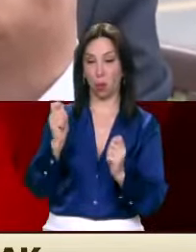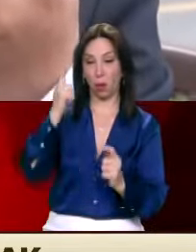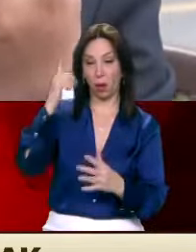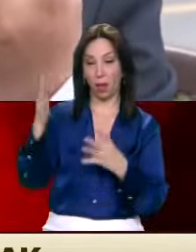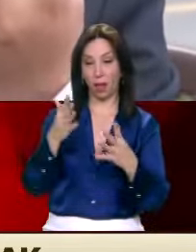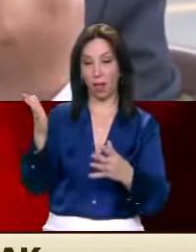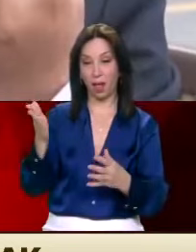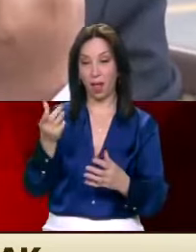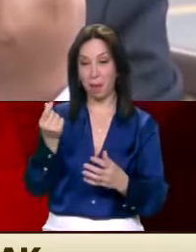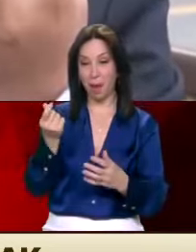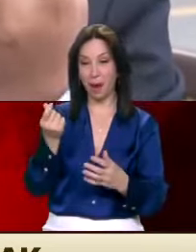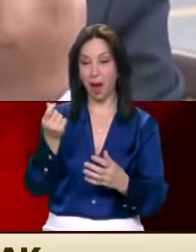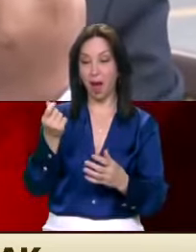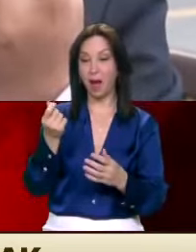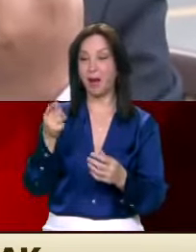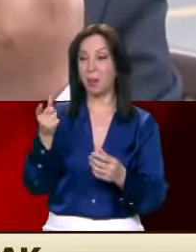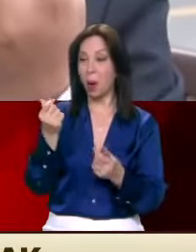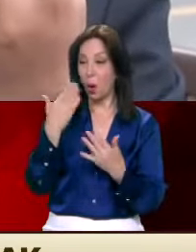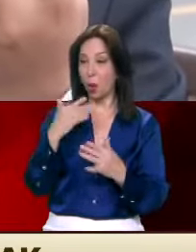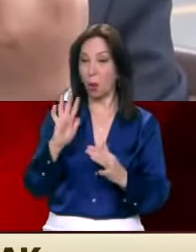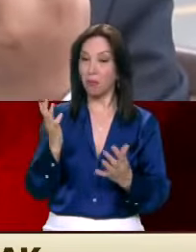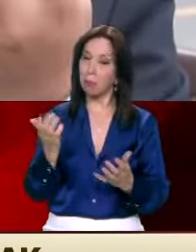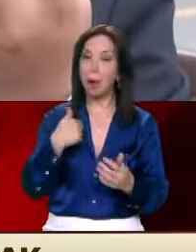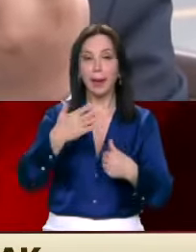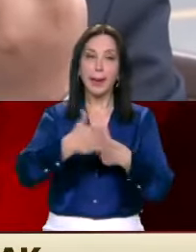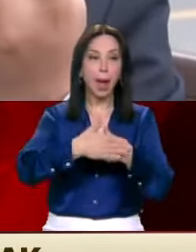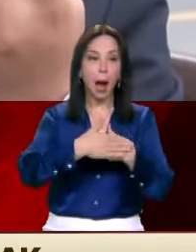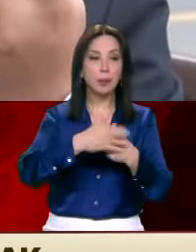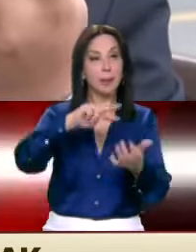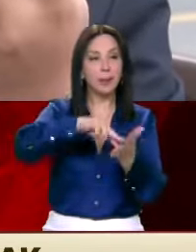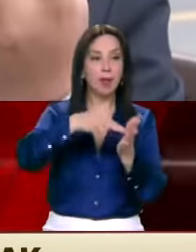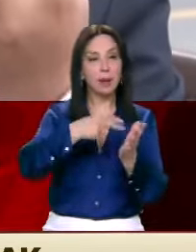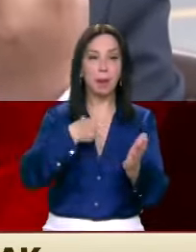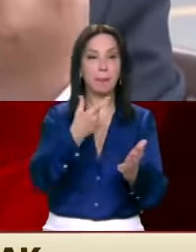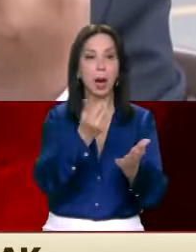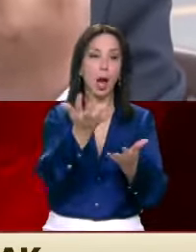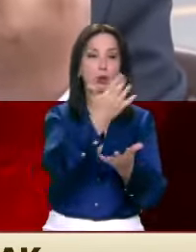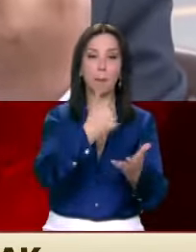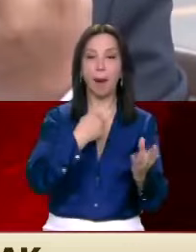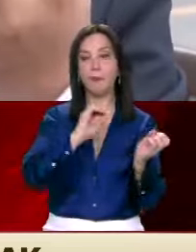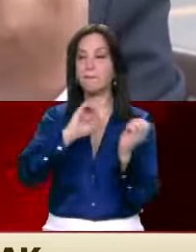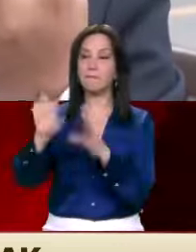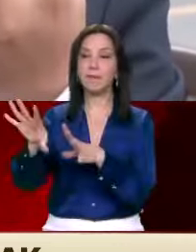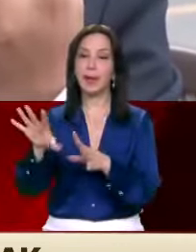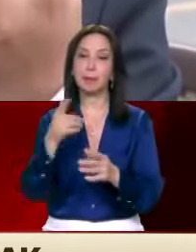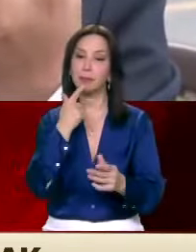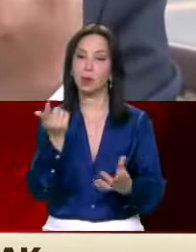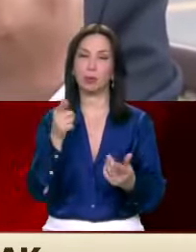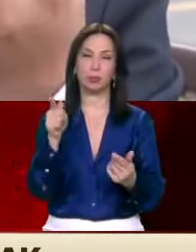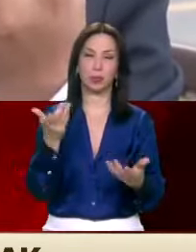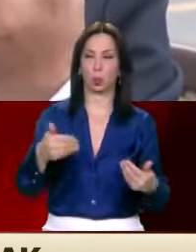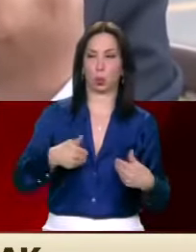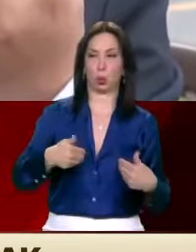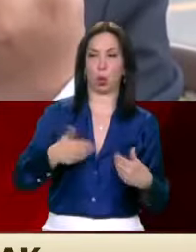da çok üzüldüm. Bir yardım defilesi falan düzenlemeyi de düşünüyorum kendisine. Böyle bir ironiyle kapatmış